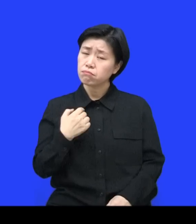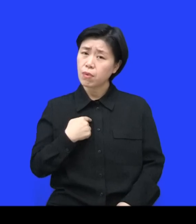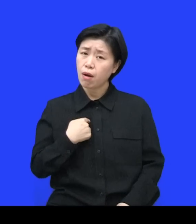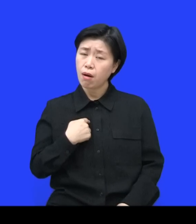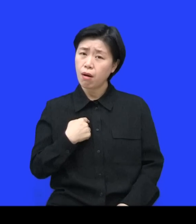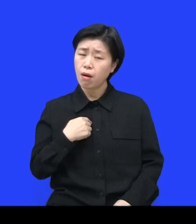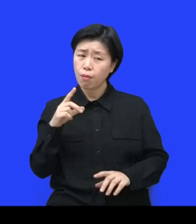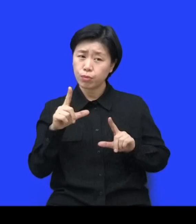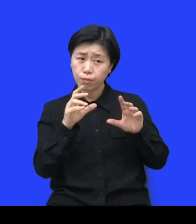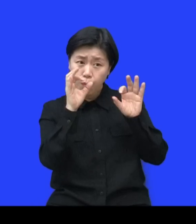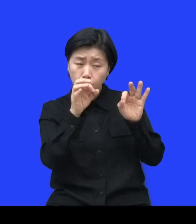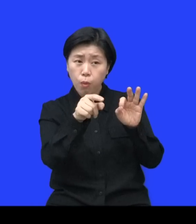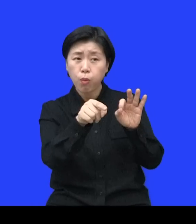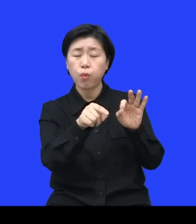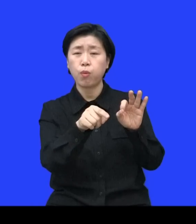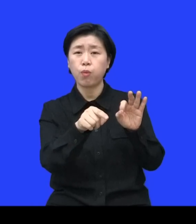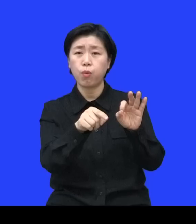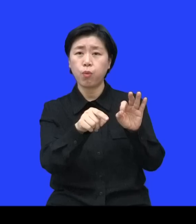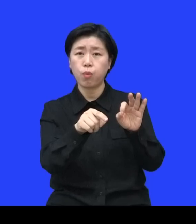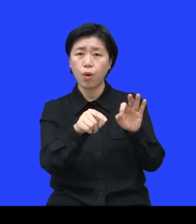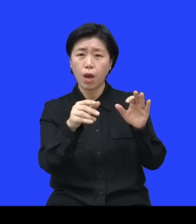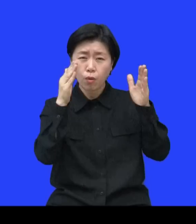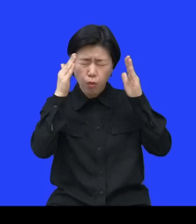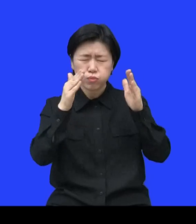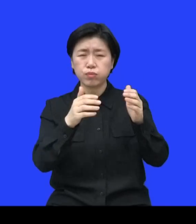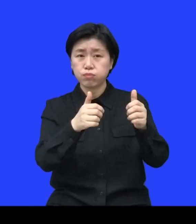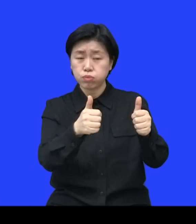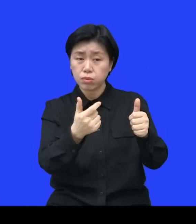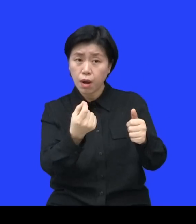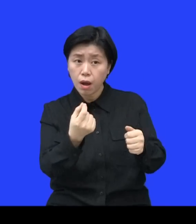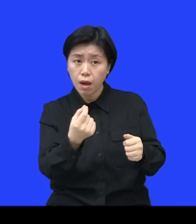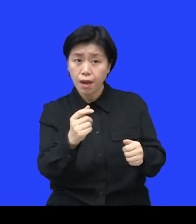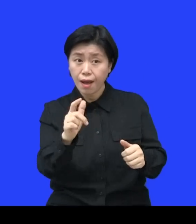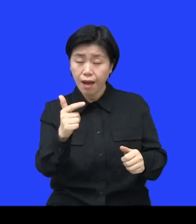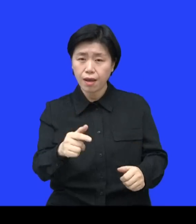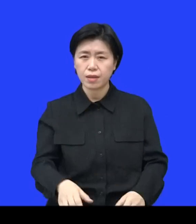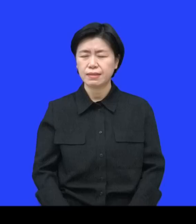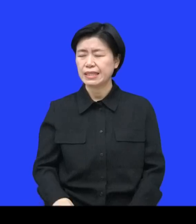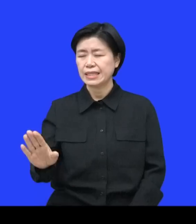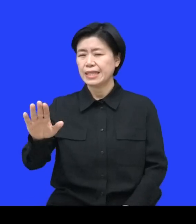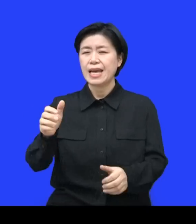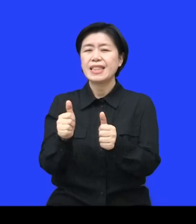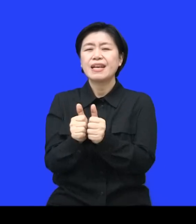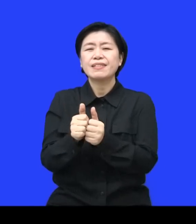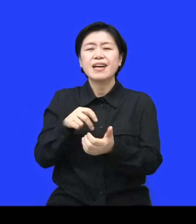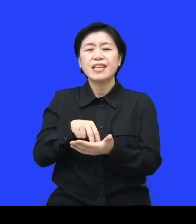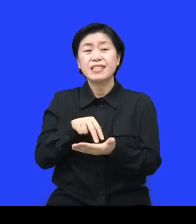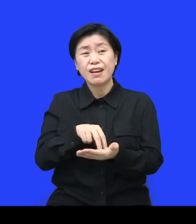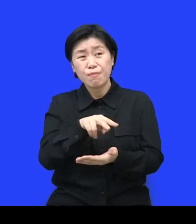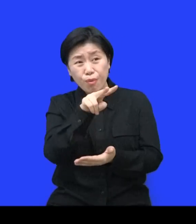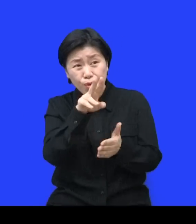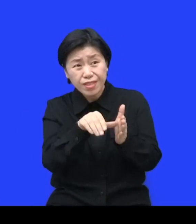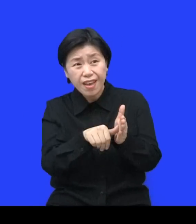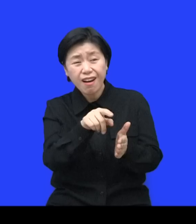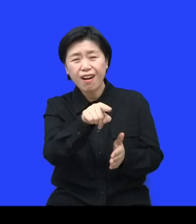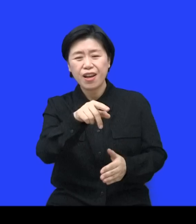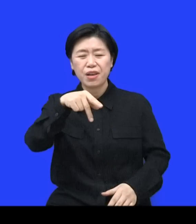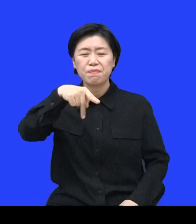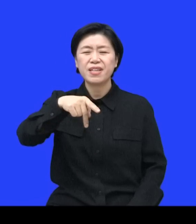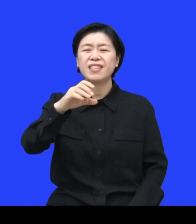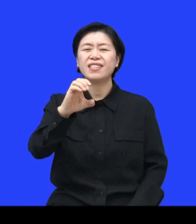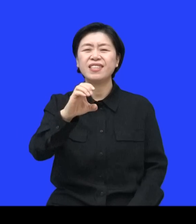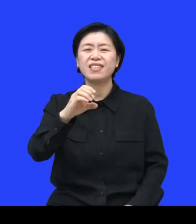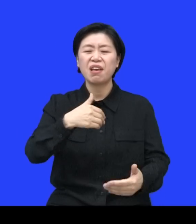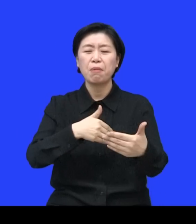네. 남자들이 보는 것도 다른 것 같아요. 저 게임 좋아하는 상이 네. 지금 딱 이렇게 게임상? 전형적인 PC방 얼굴.